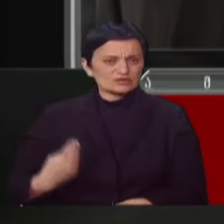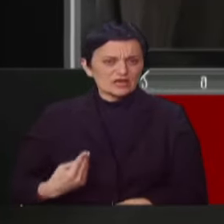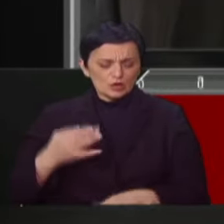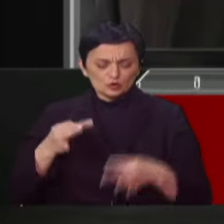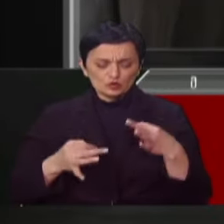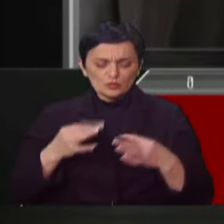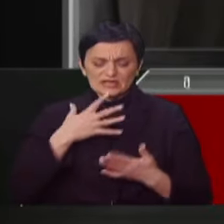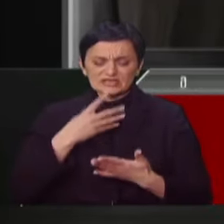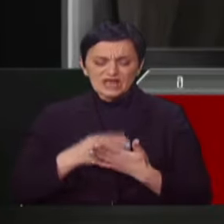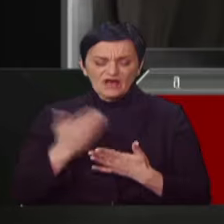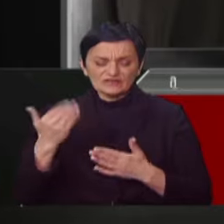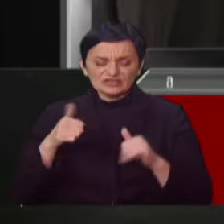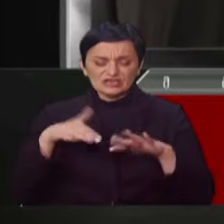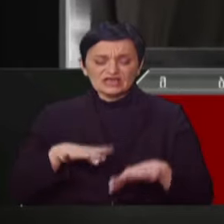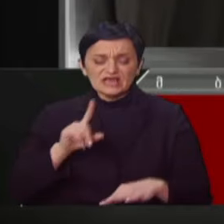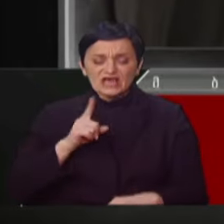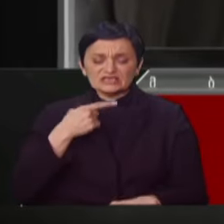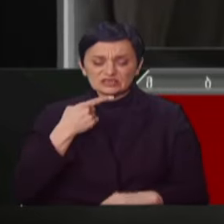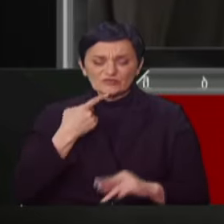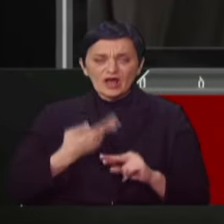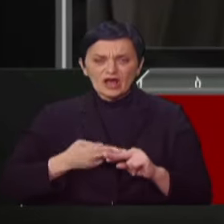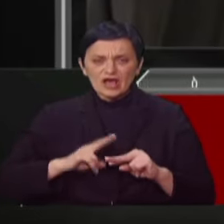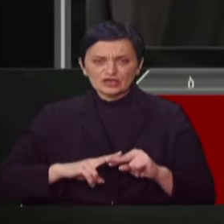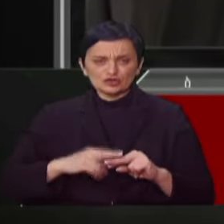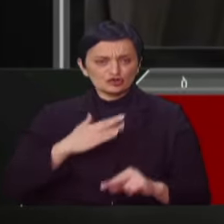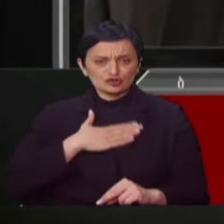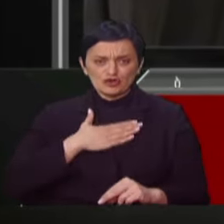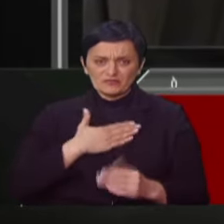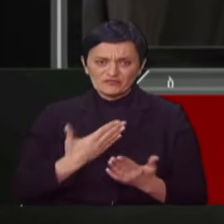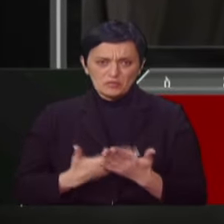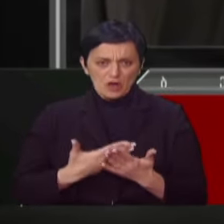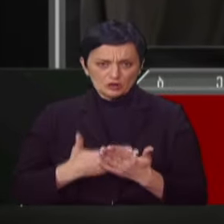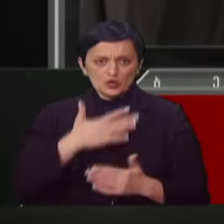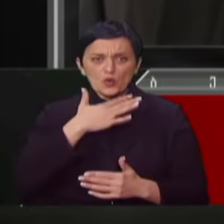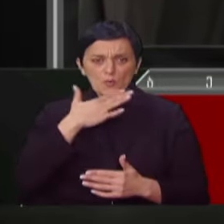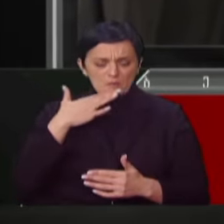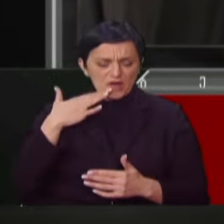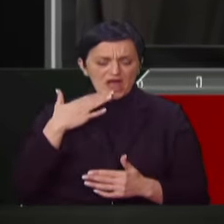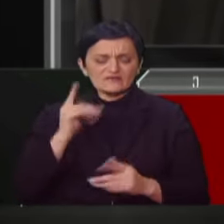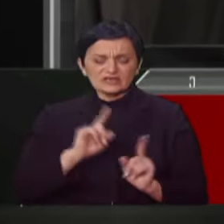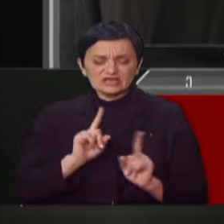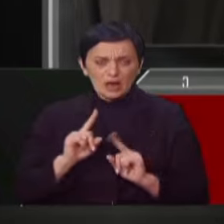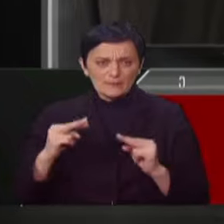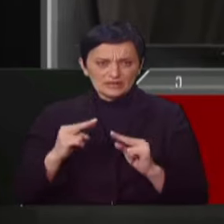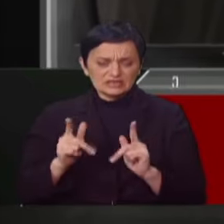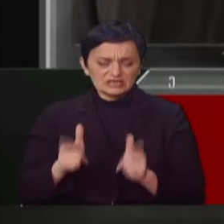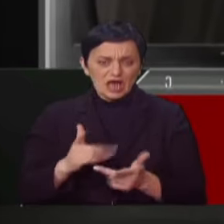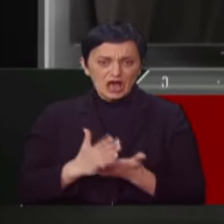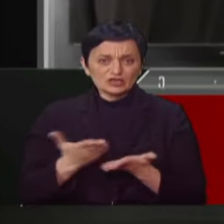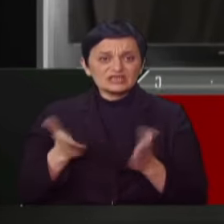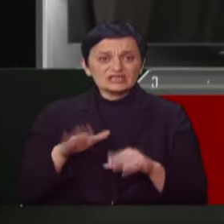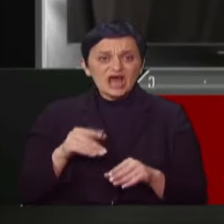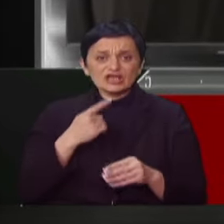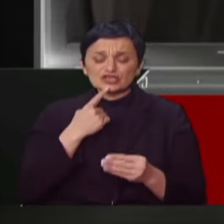სასამართლომ თავისი გადაწყვეტილებით რა თქვა, ეს ჩემთვის მაგალითად ბევრი რამის დადასტურებაა. დანარჩენი